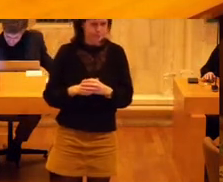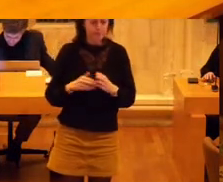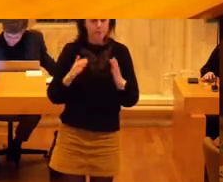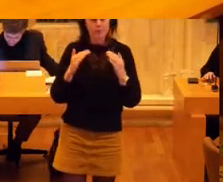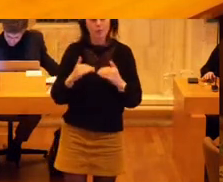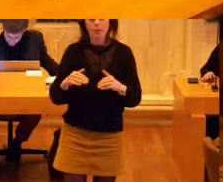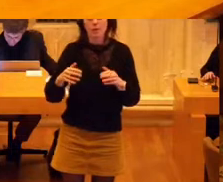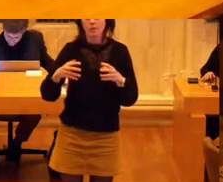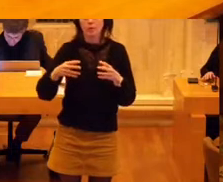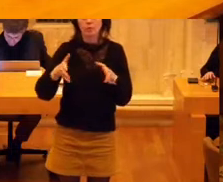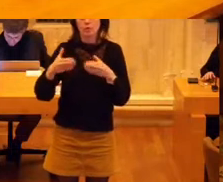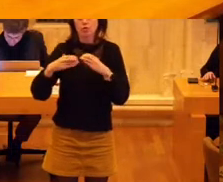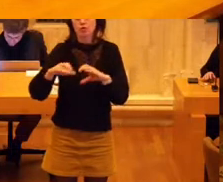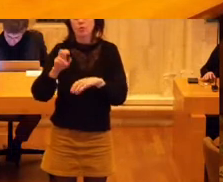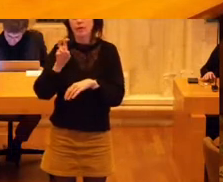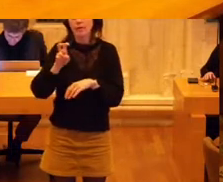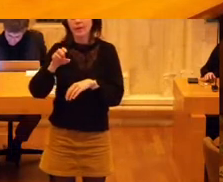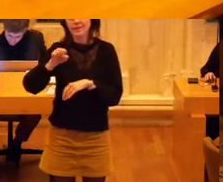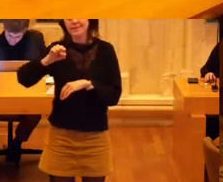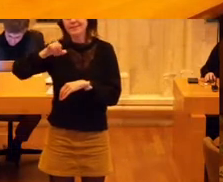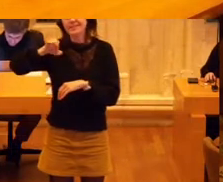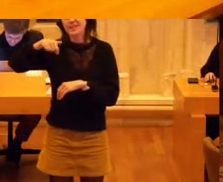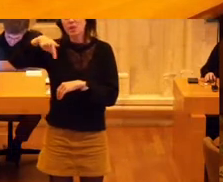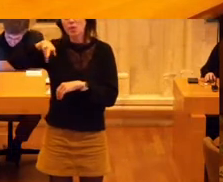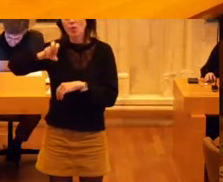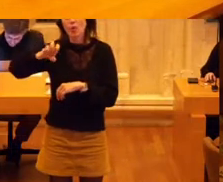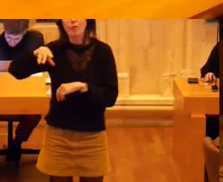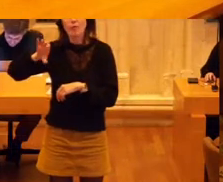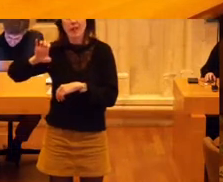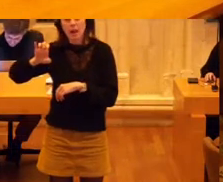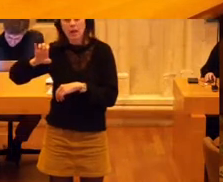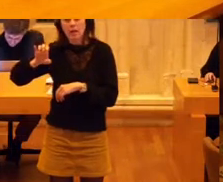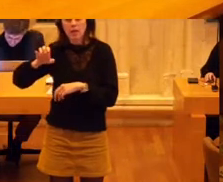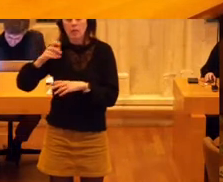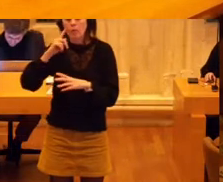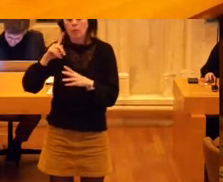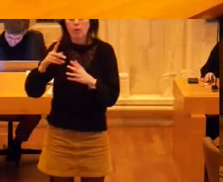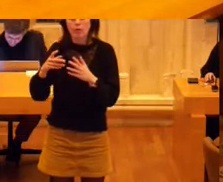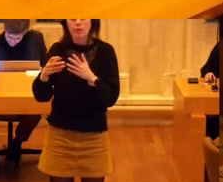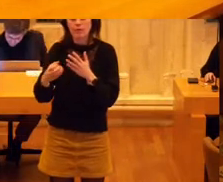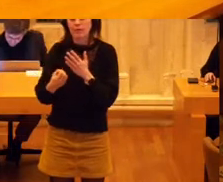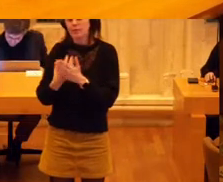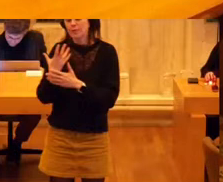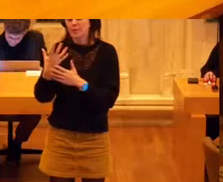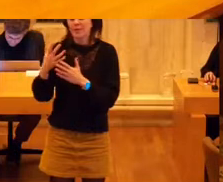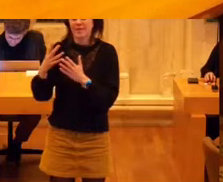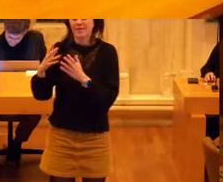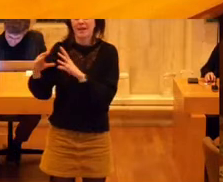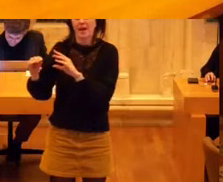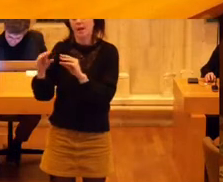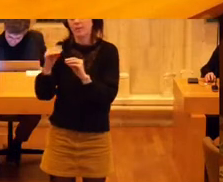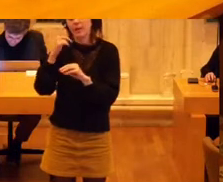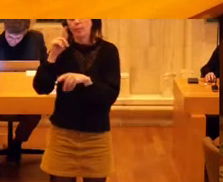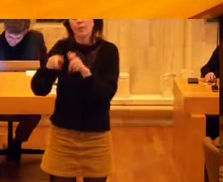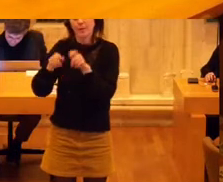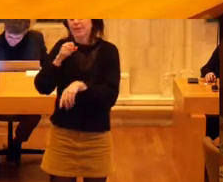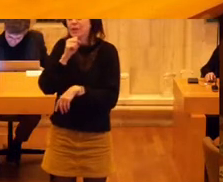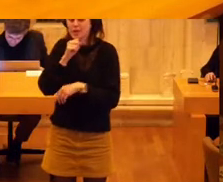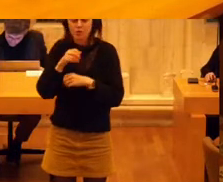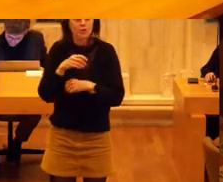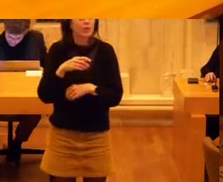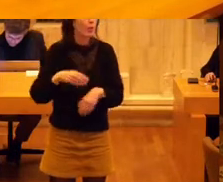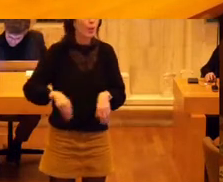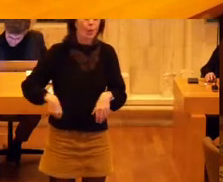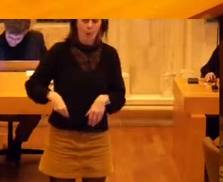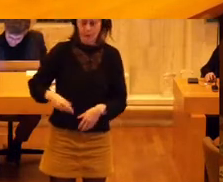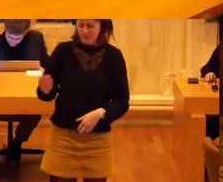déclassement de l'emprise chemin vert Ségueville, reconstitution d'un habitat à destination de personnes âgées notamment. Oui, Rudy L'Orphelin.